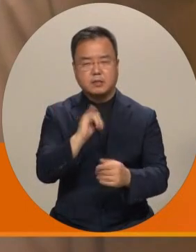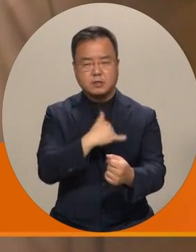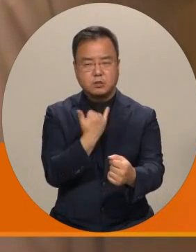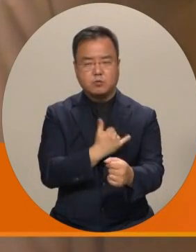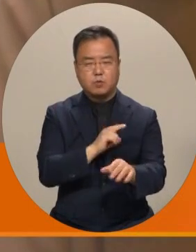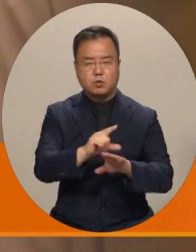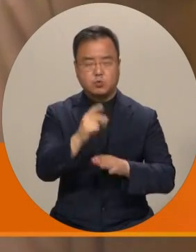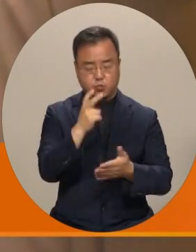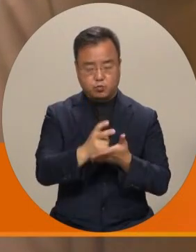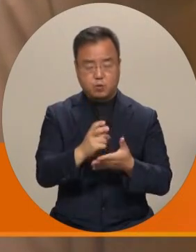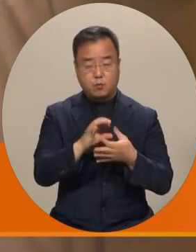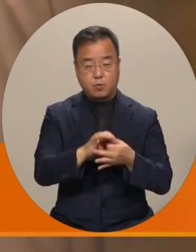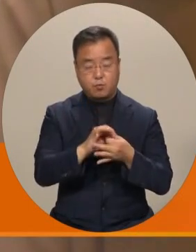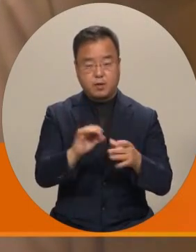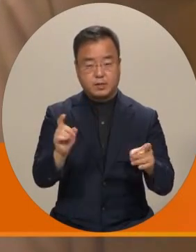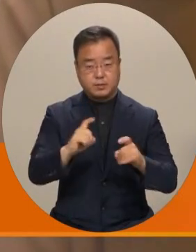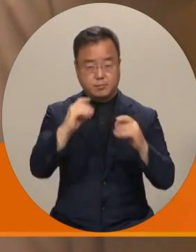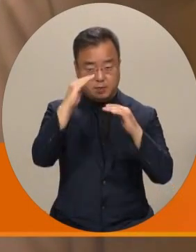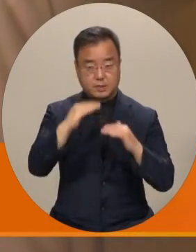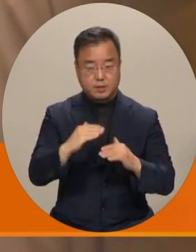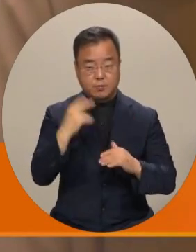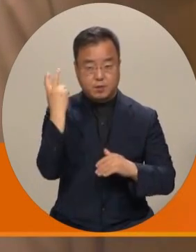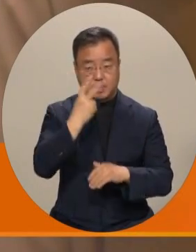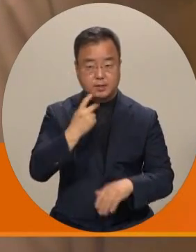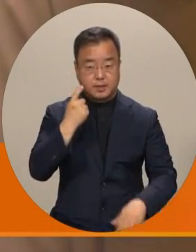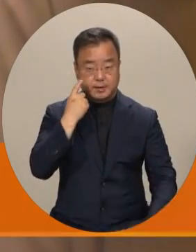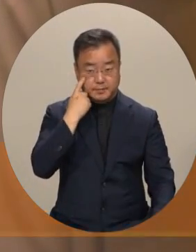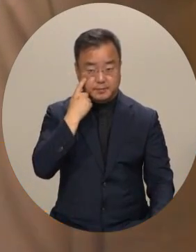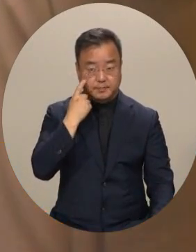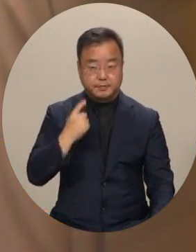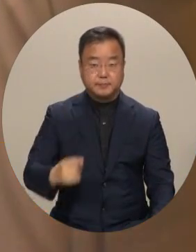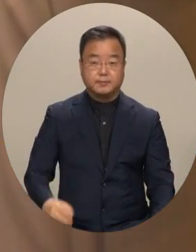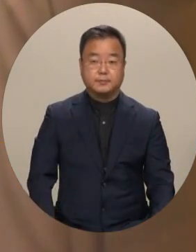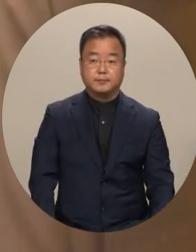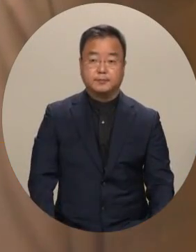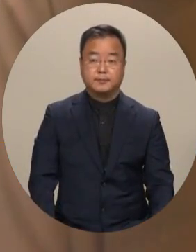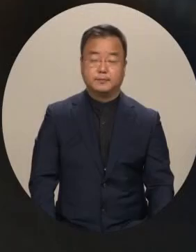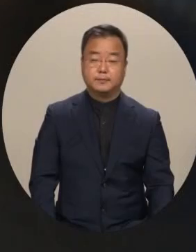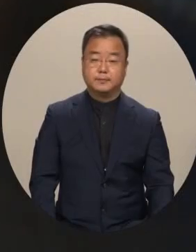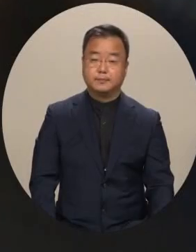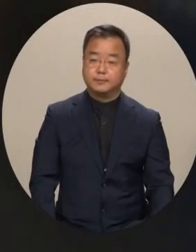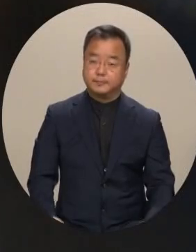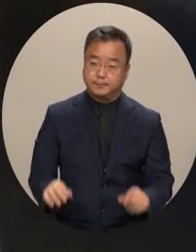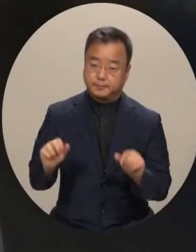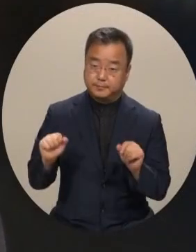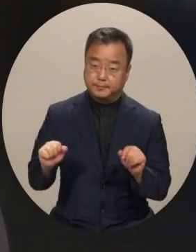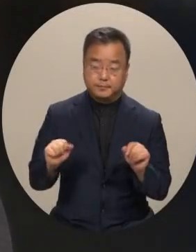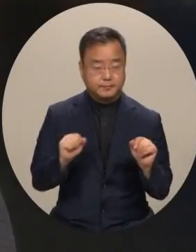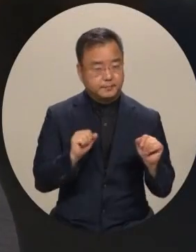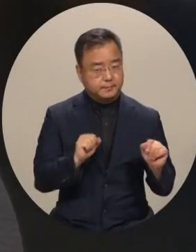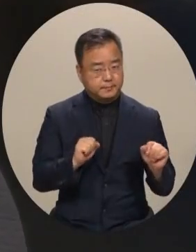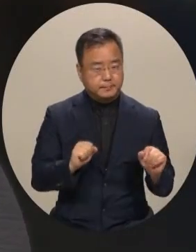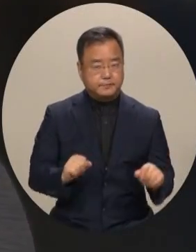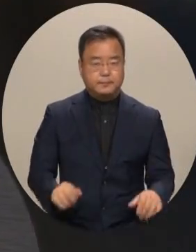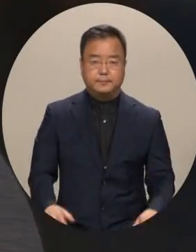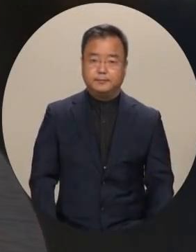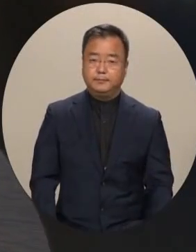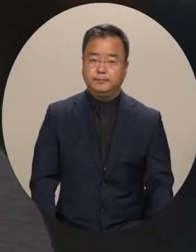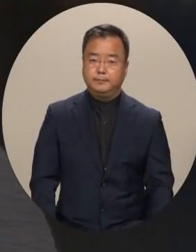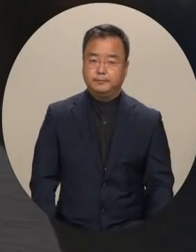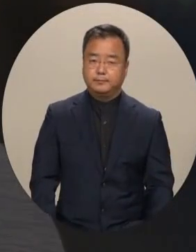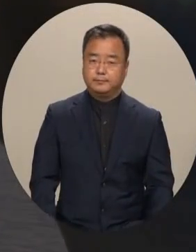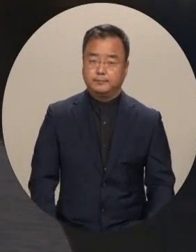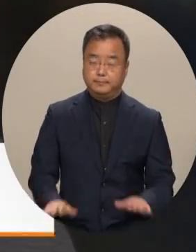쟁점 취재 기자 조금 더 자세히 짚어보겠습니다 이상미 기자와 함께합니다 어서 오세요 안녕하세요 자 먼저